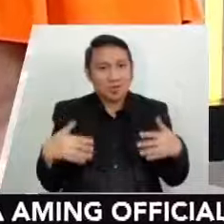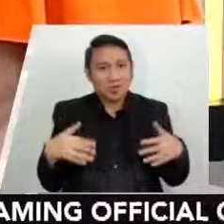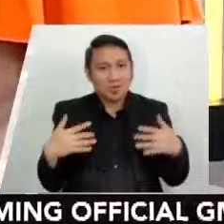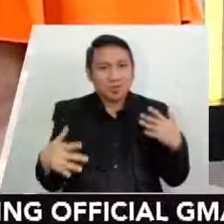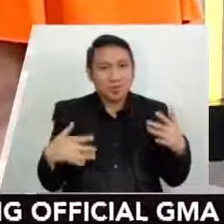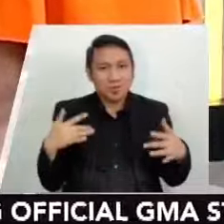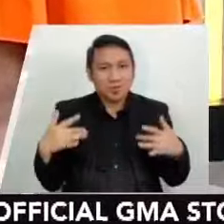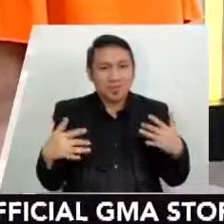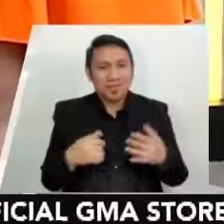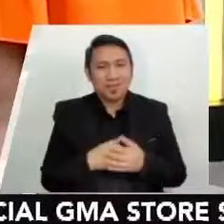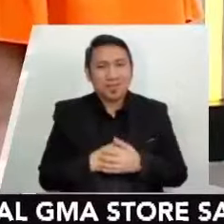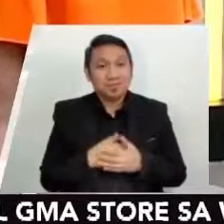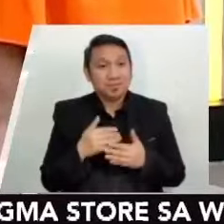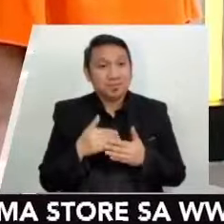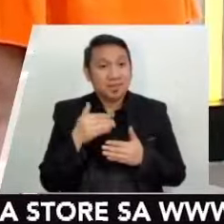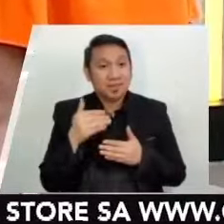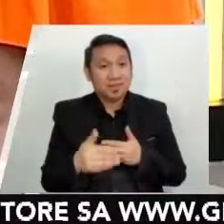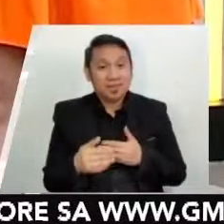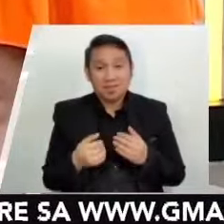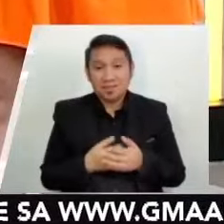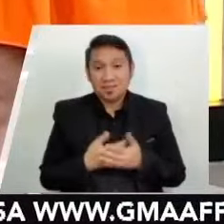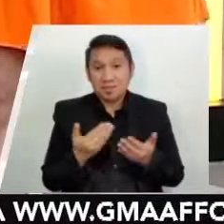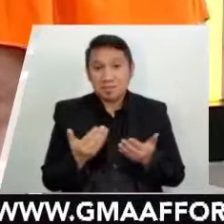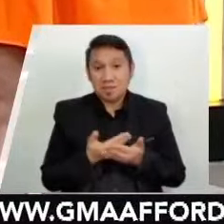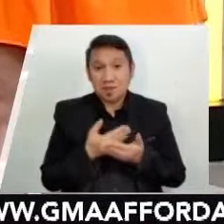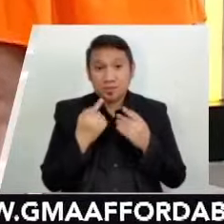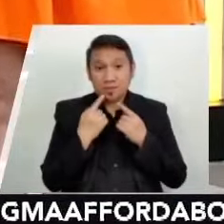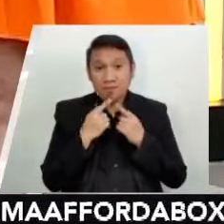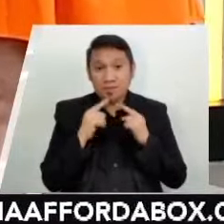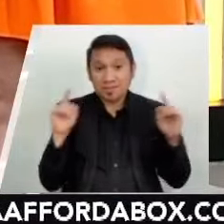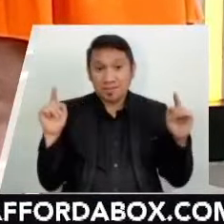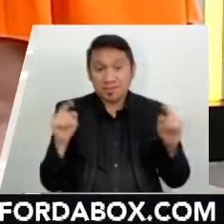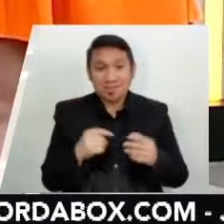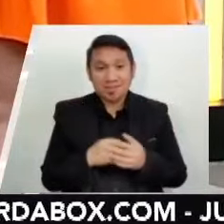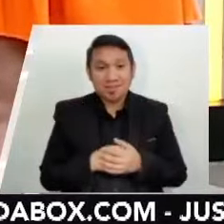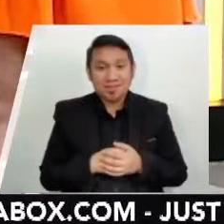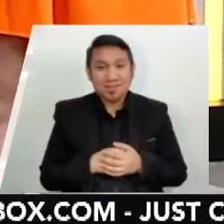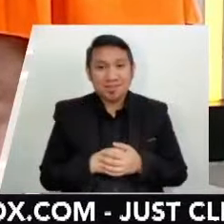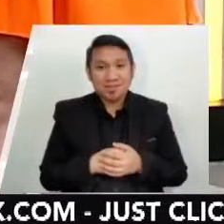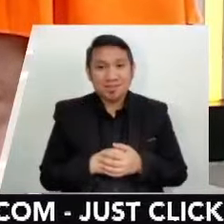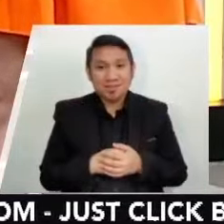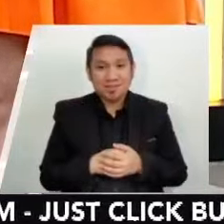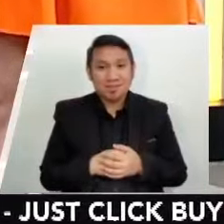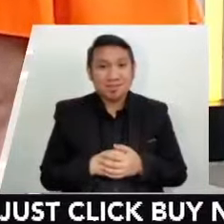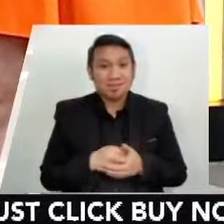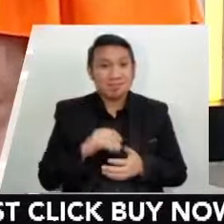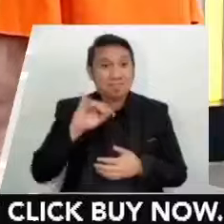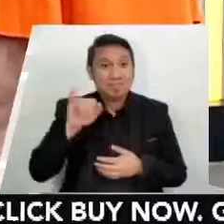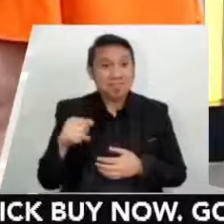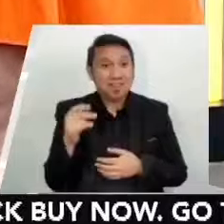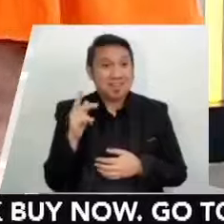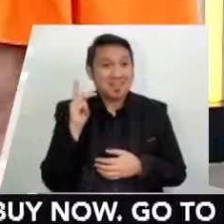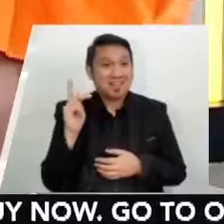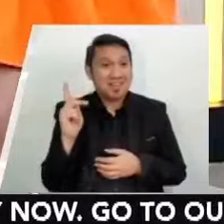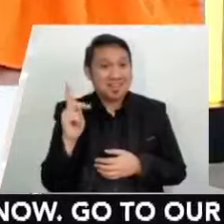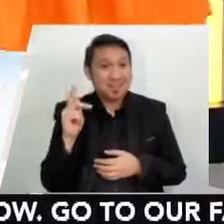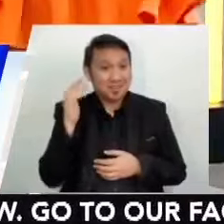Ito naman, may panibagong milestone na na-achieve si BTS member Jungkook!